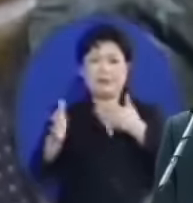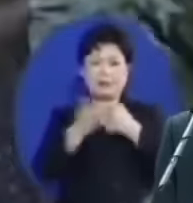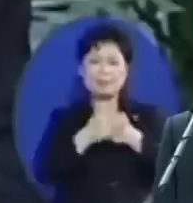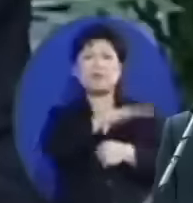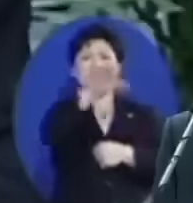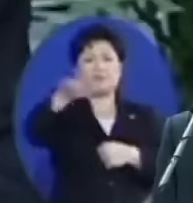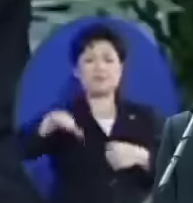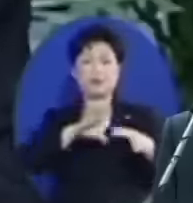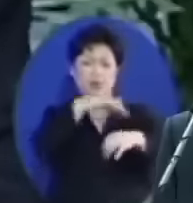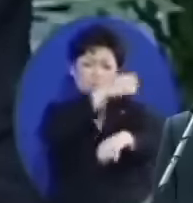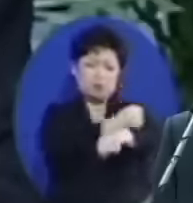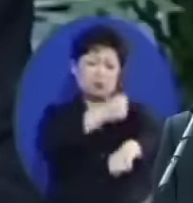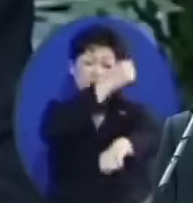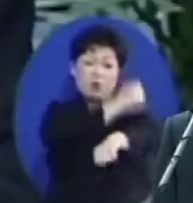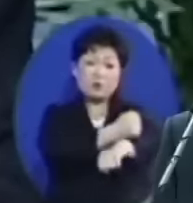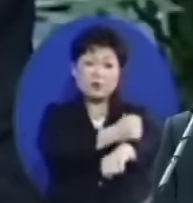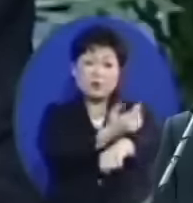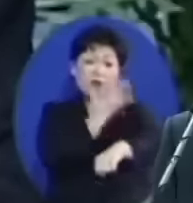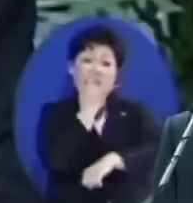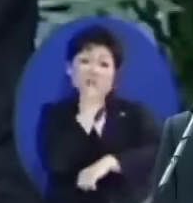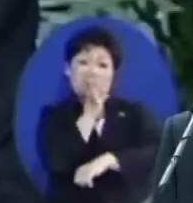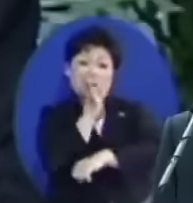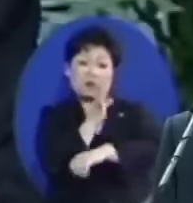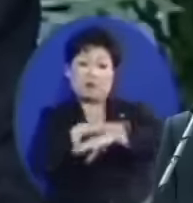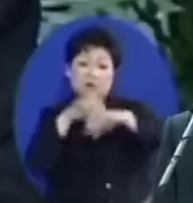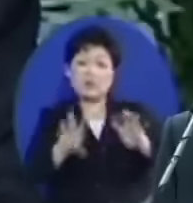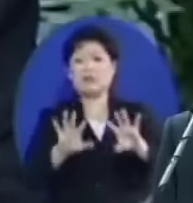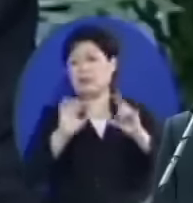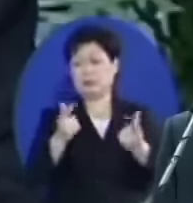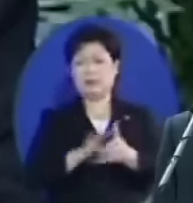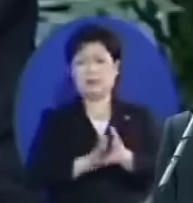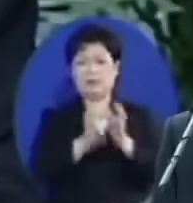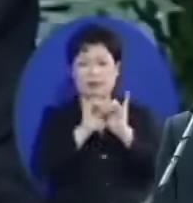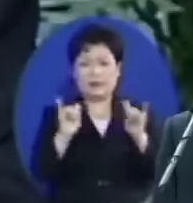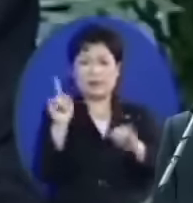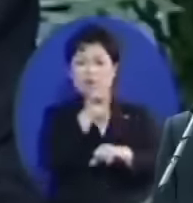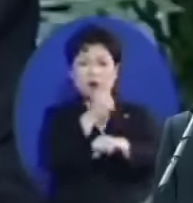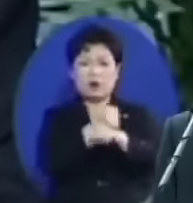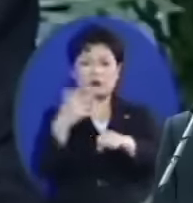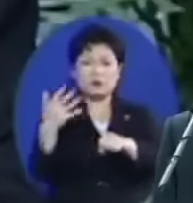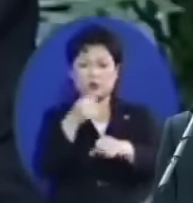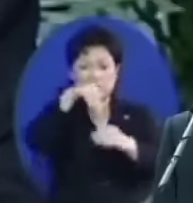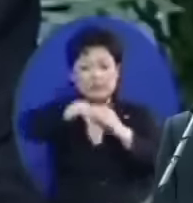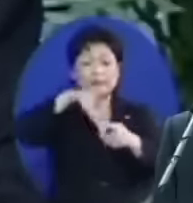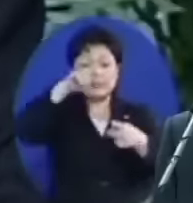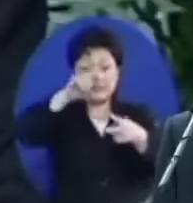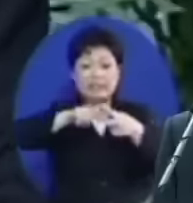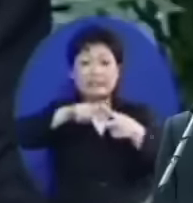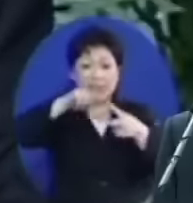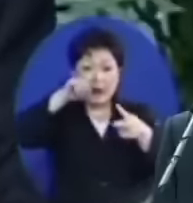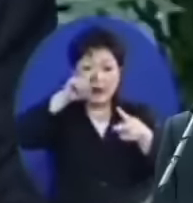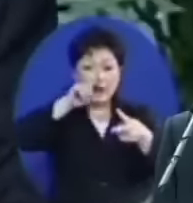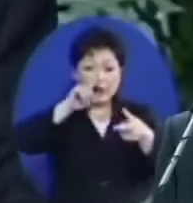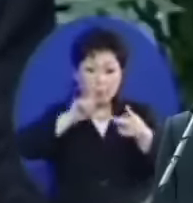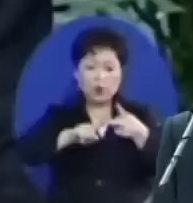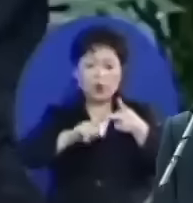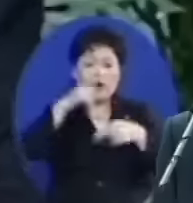우리의 수고는 절대로 헛되지 않습니다. 사람이 무엇으로 심든지 그대로 거두게 되는